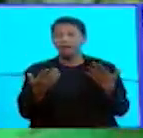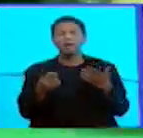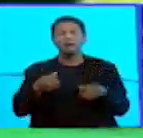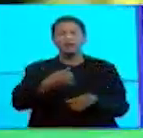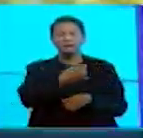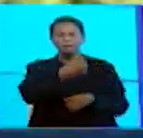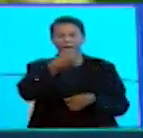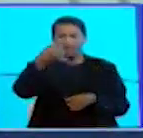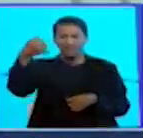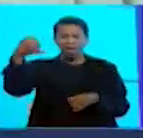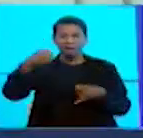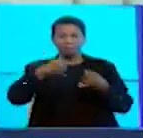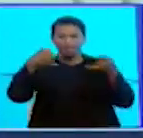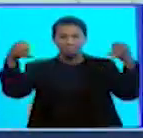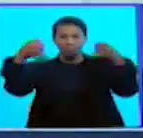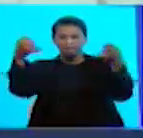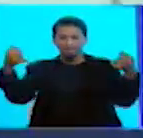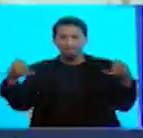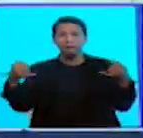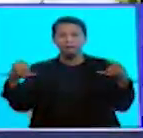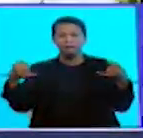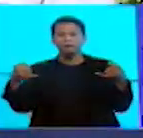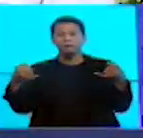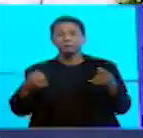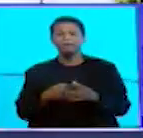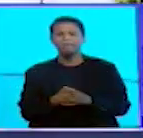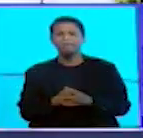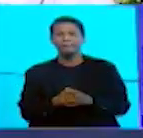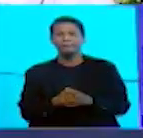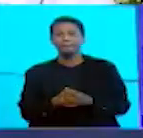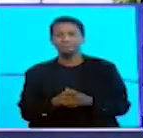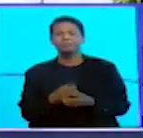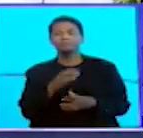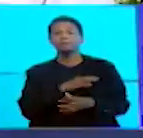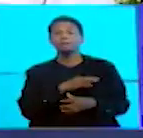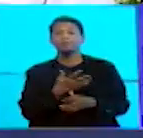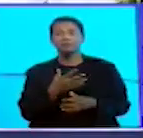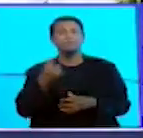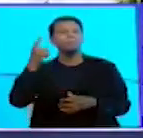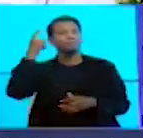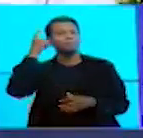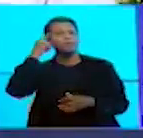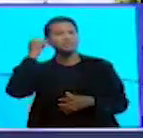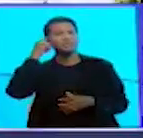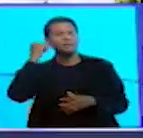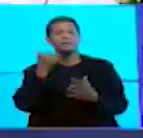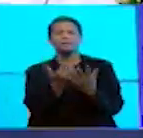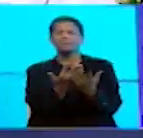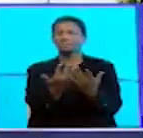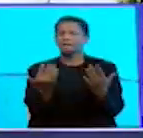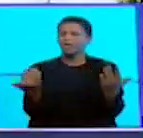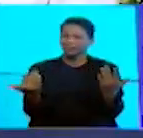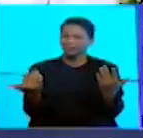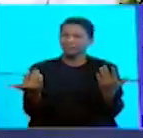di antara keistimewaan lebah ya selain ibrah untuk pelajaran untuk manusia senantiasa berbuat baik,